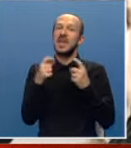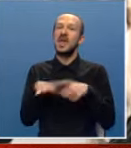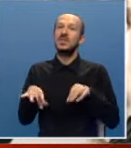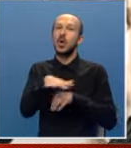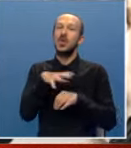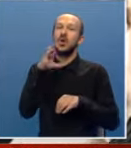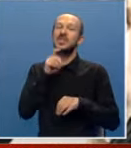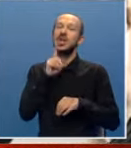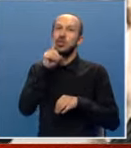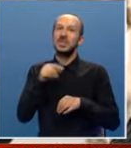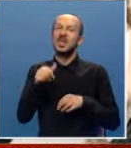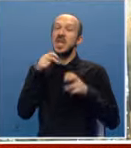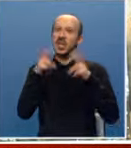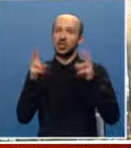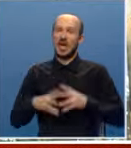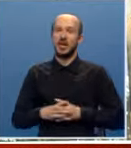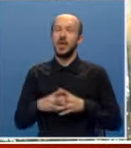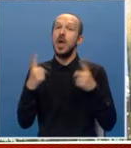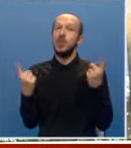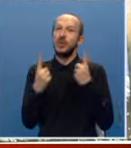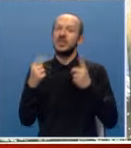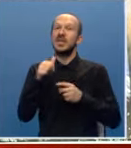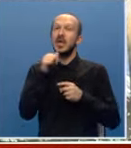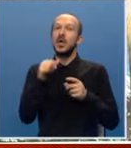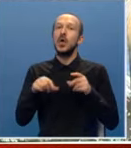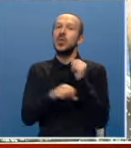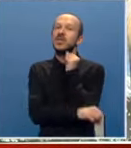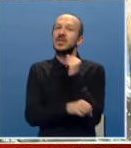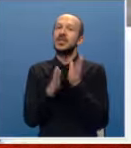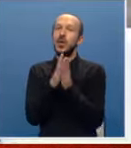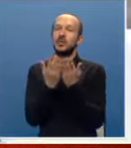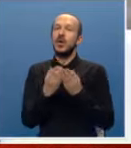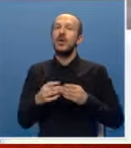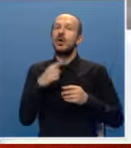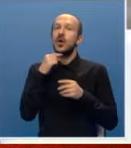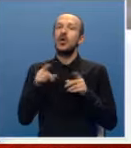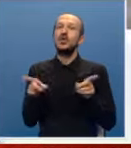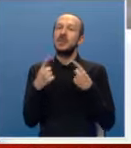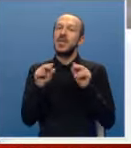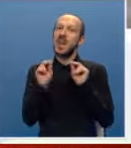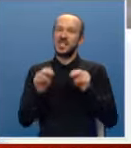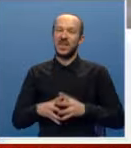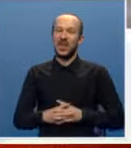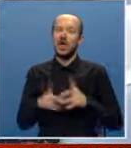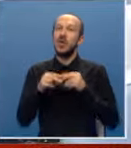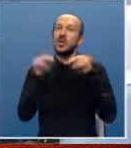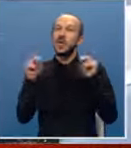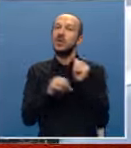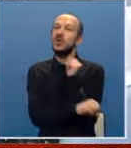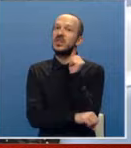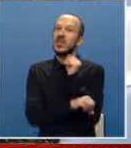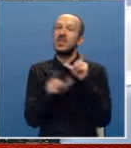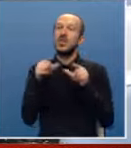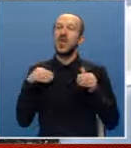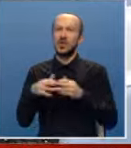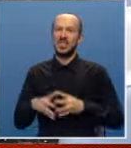okoline Kozarske, Dubice i Gradiške. Promovisan je i univerzitetski udžbenik vokalno-instrumentalne nastave u izdanju Univerziteta